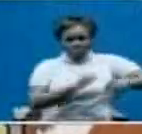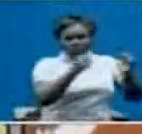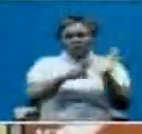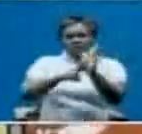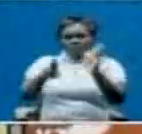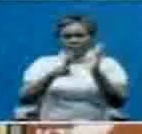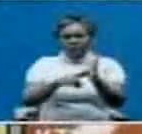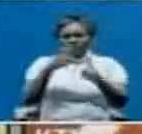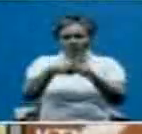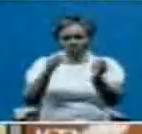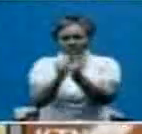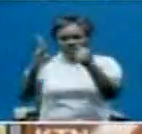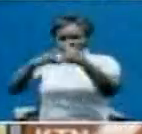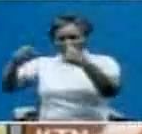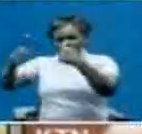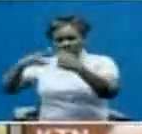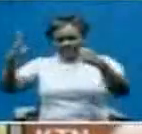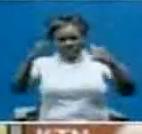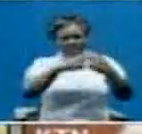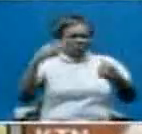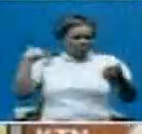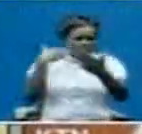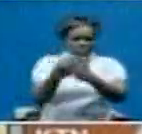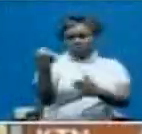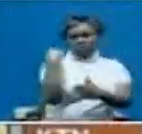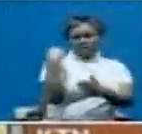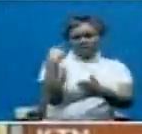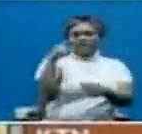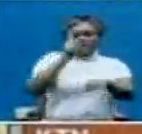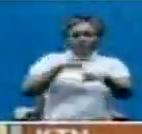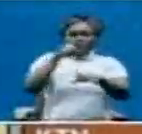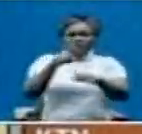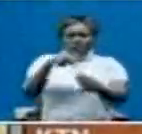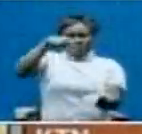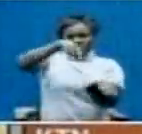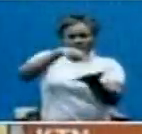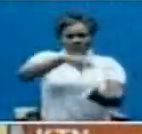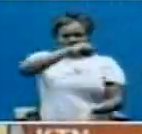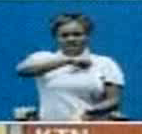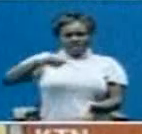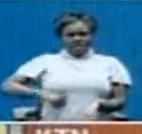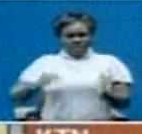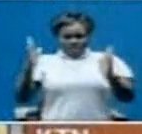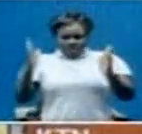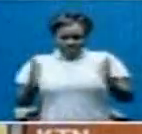wa 1998 hadi mwaka jana alipowania useneta wa kaunti ya Homa Bay. Hiyo ndio